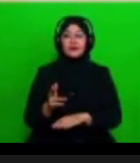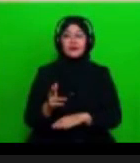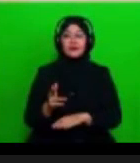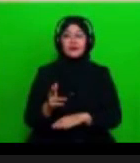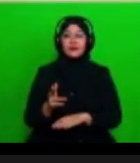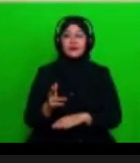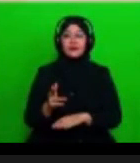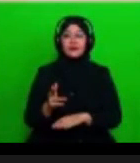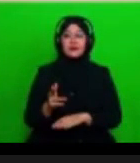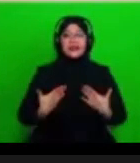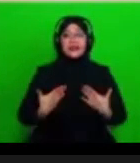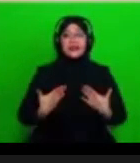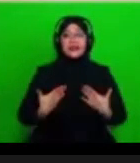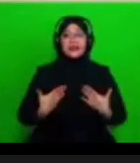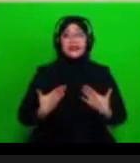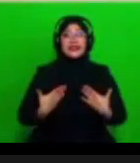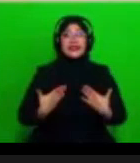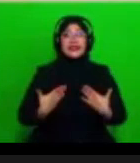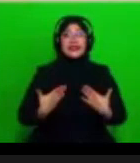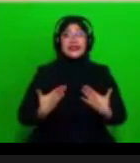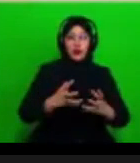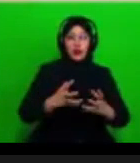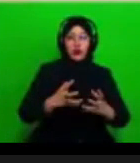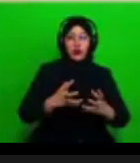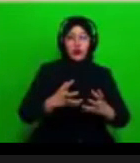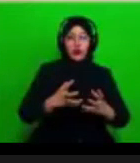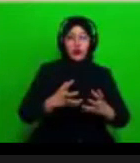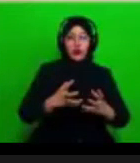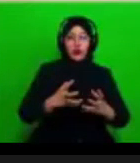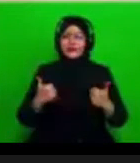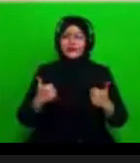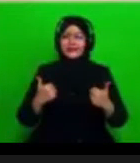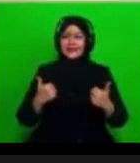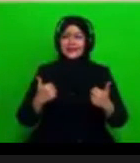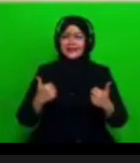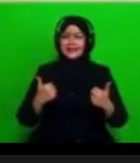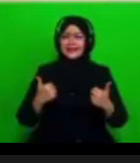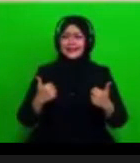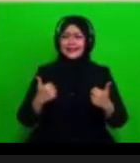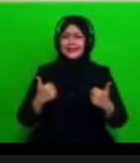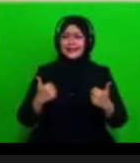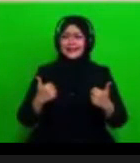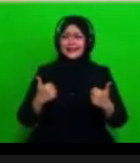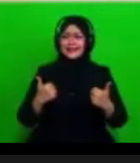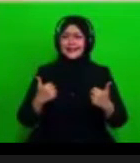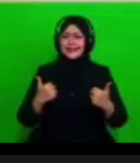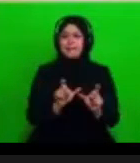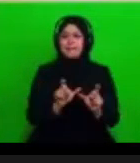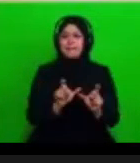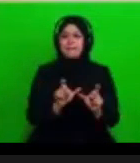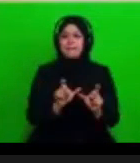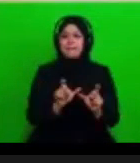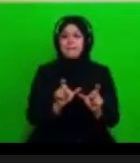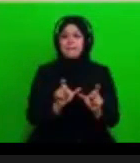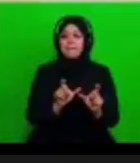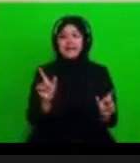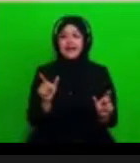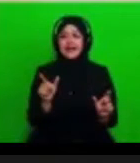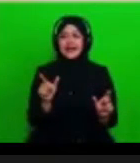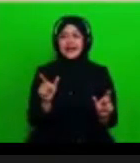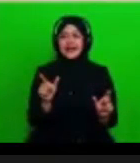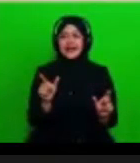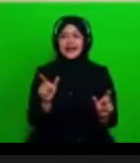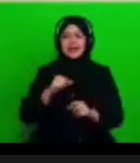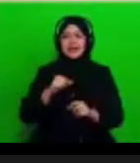yang menurut saya Teh Jenab ini sangat mengena di hati. Iya, luar biasa nih. Jadi doanya juga untuk keluarga. Betul. Hanya karena